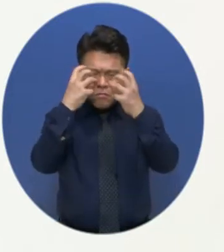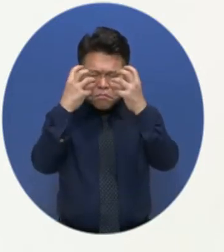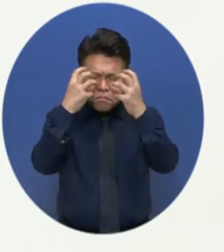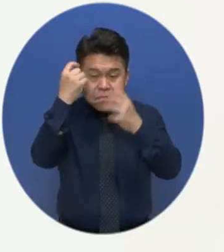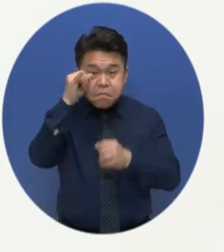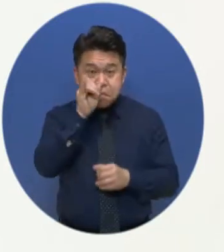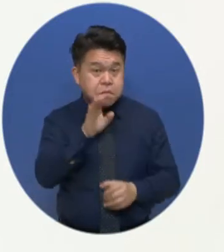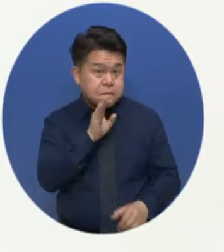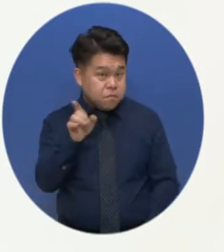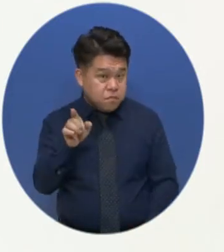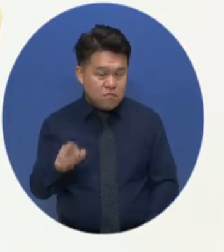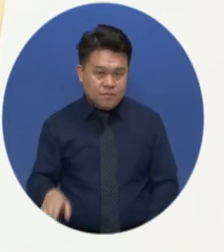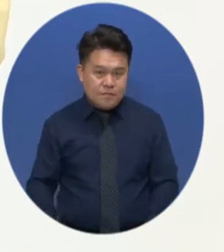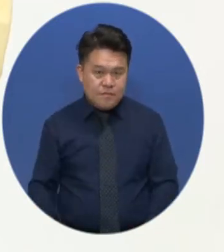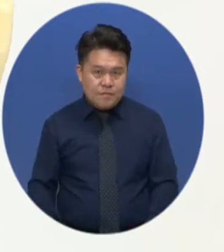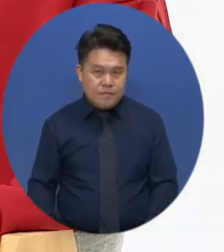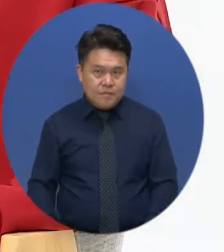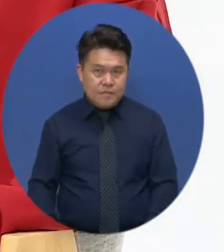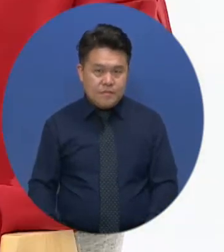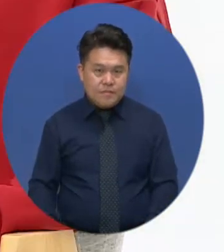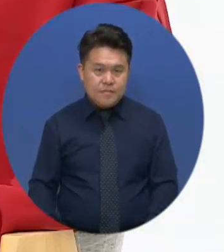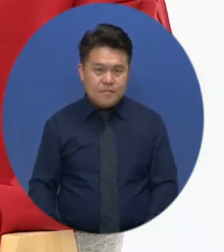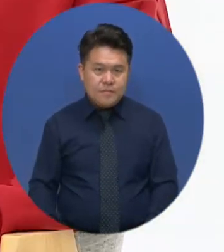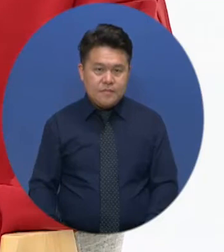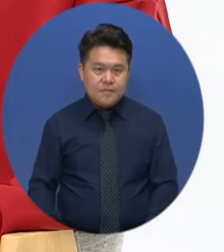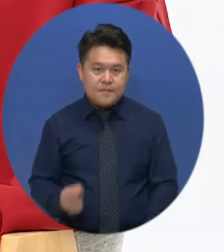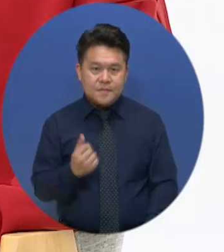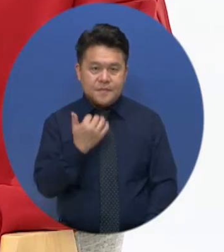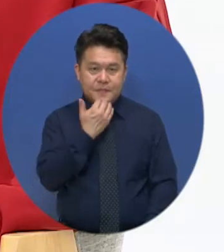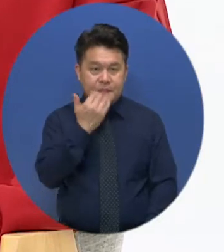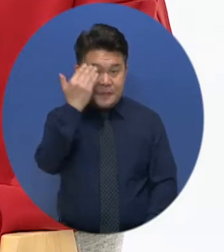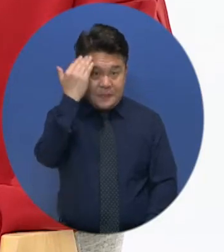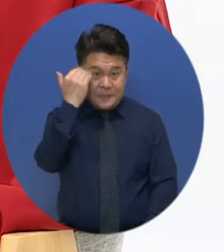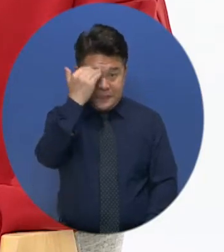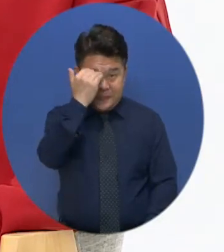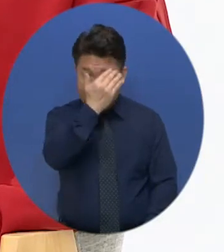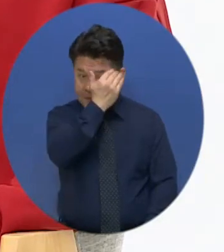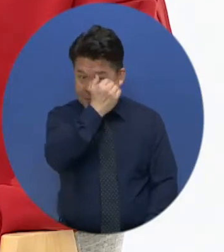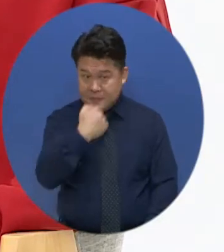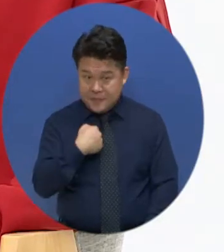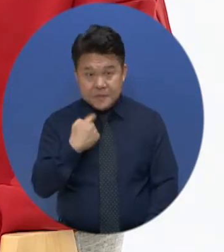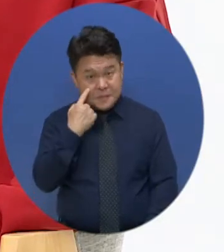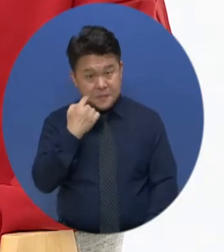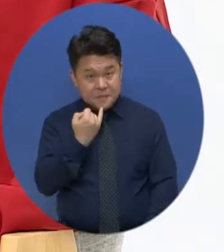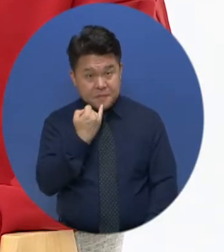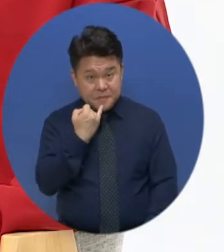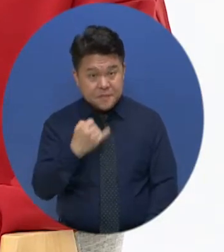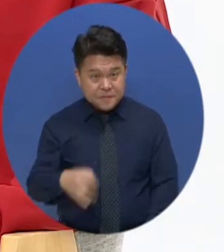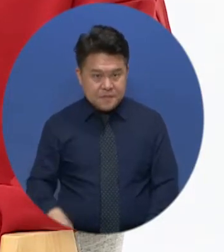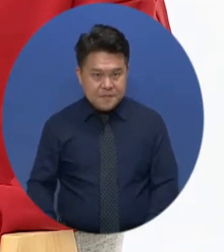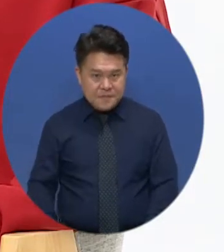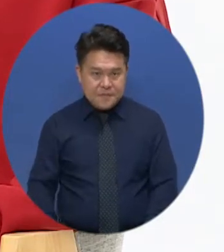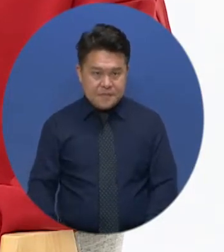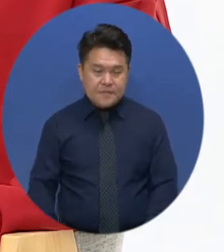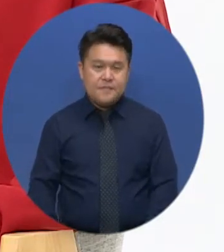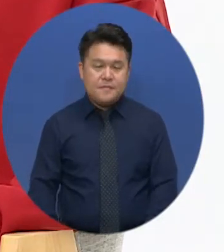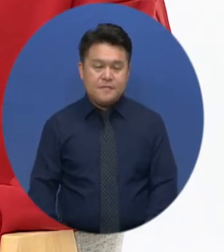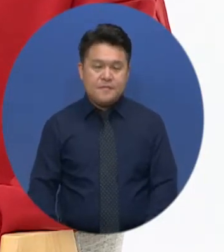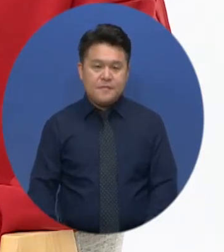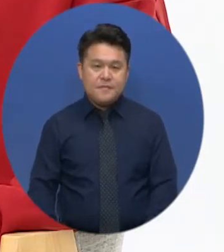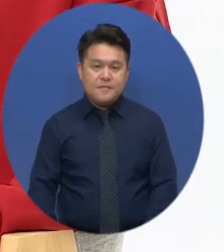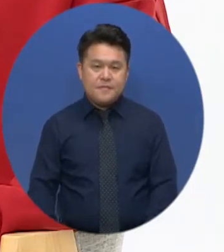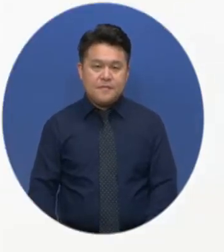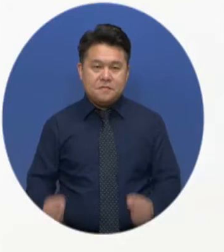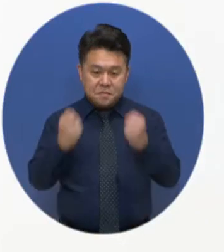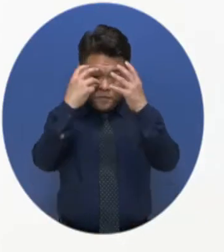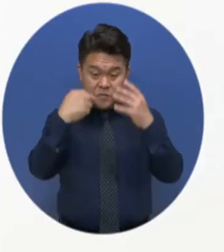부으시는 남자분들 계시면 네, 네. 그러면 톤 다운된 그런 베이지 톤이나 그런 거를 눈두덩이 조금 더 올려주면은 네. 덜